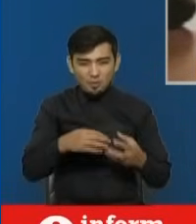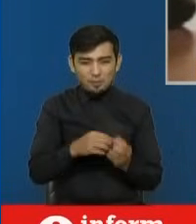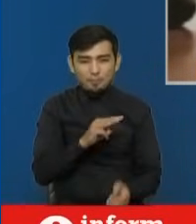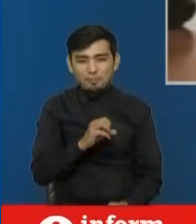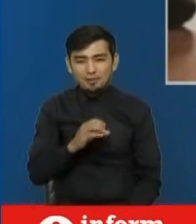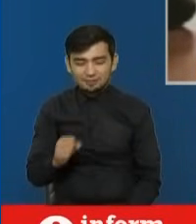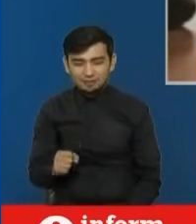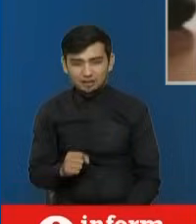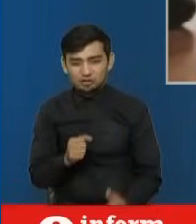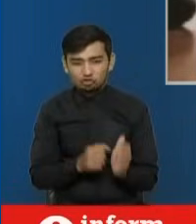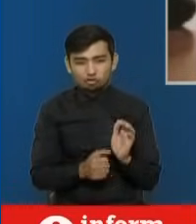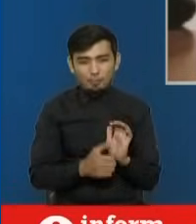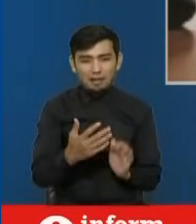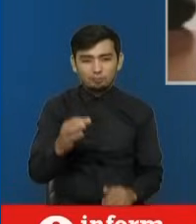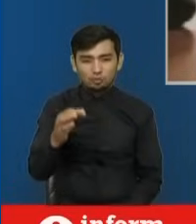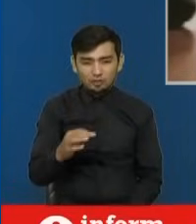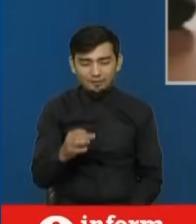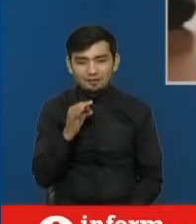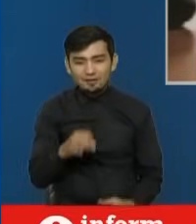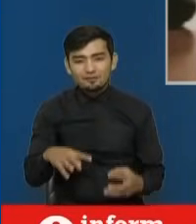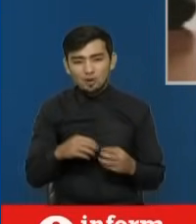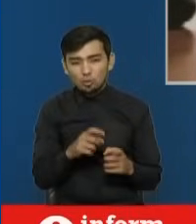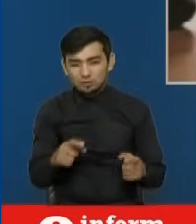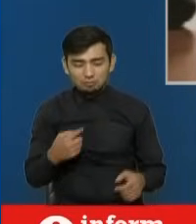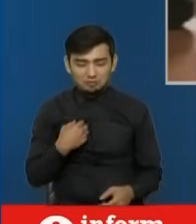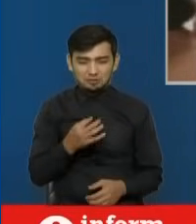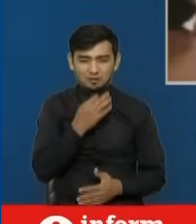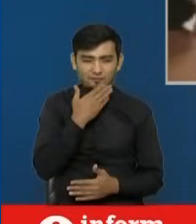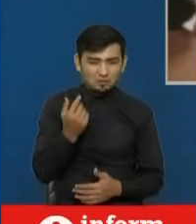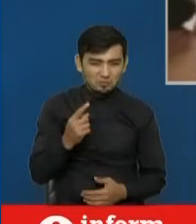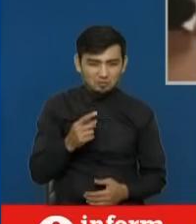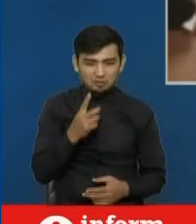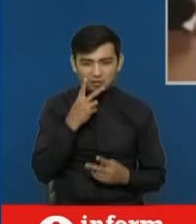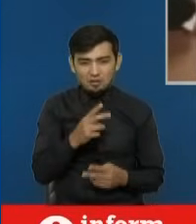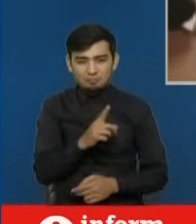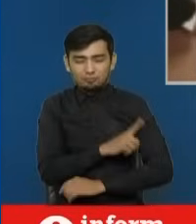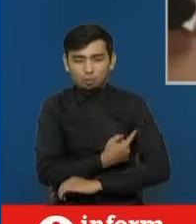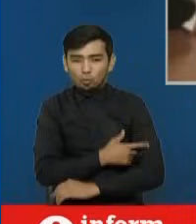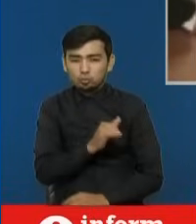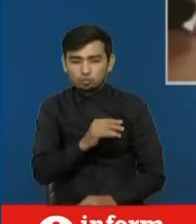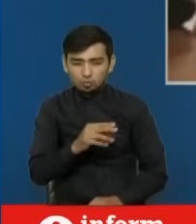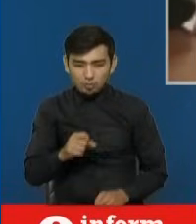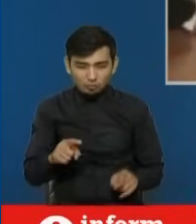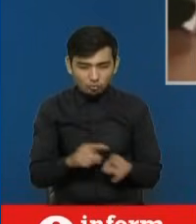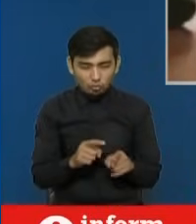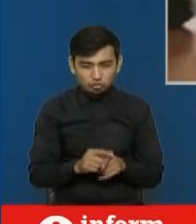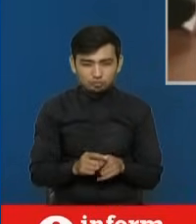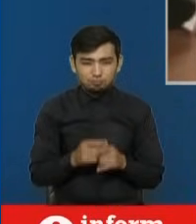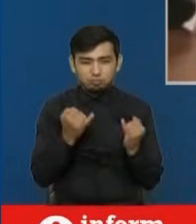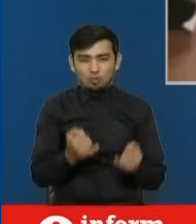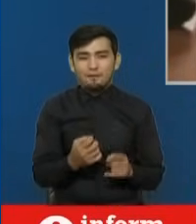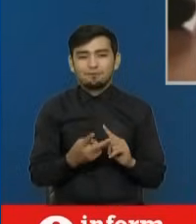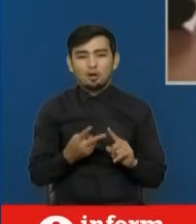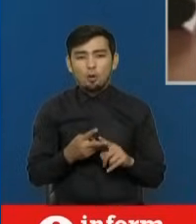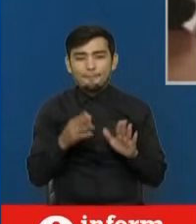порядка 65% респондентов недовольны медицинскими услугами на втором